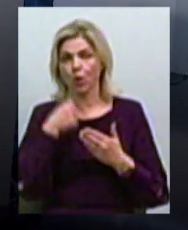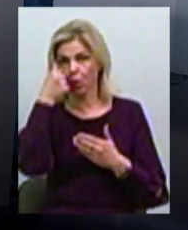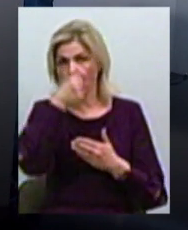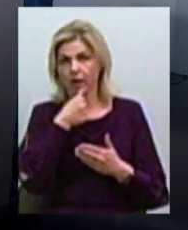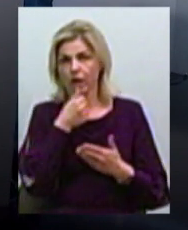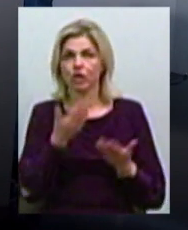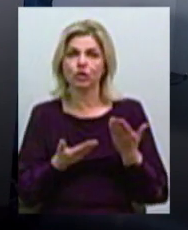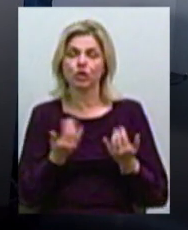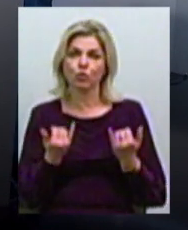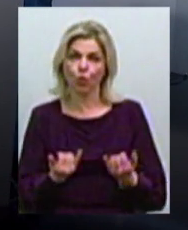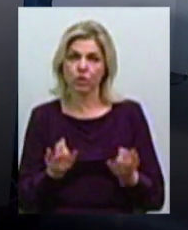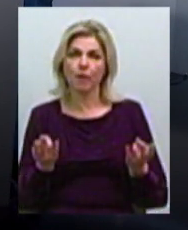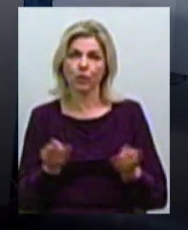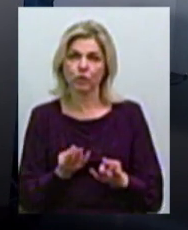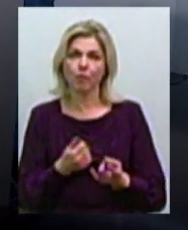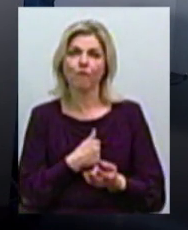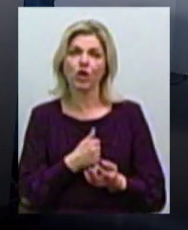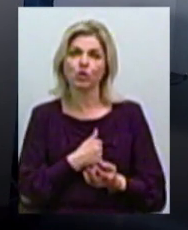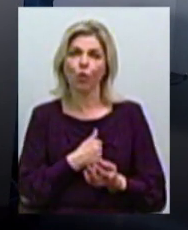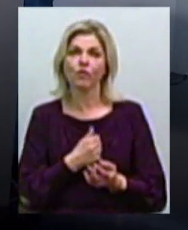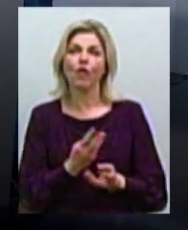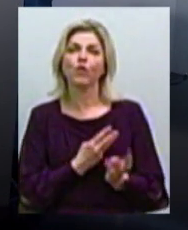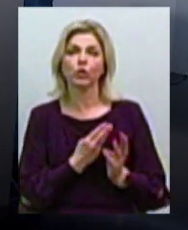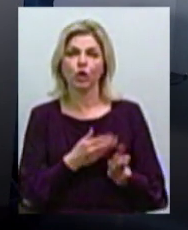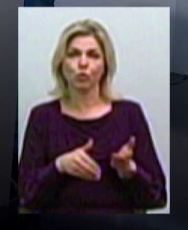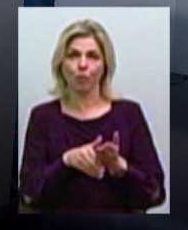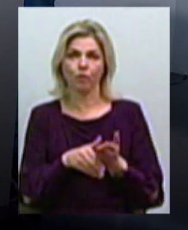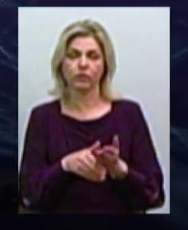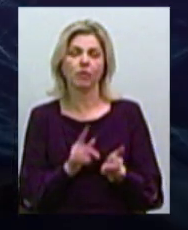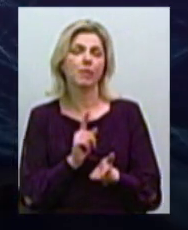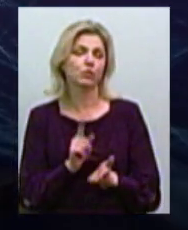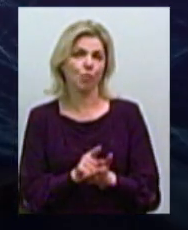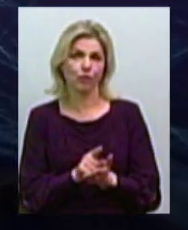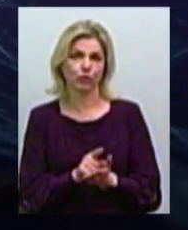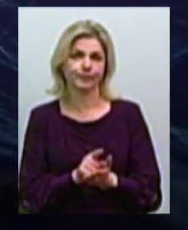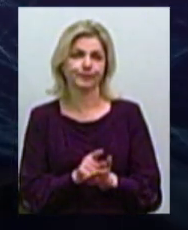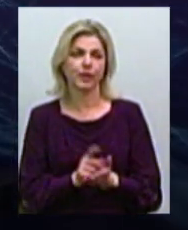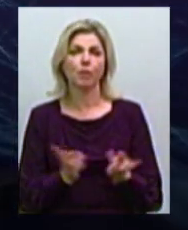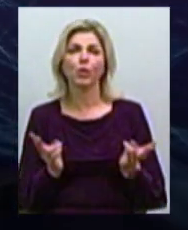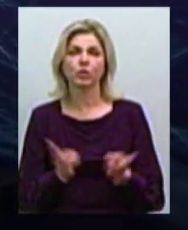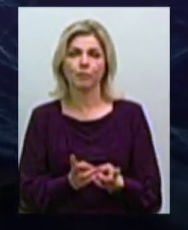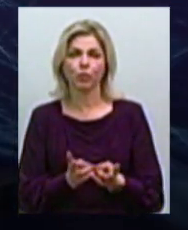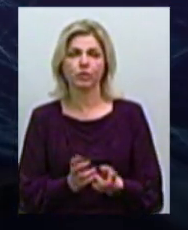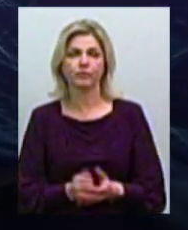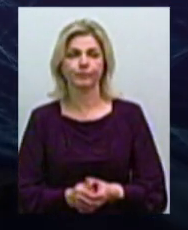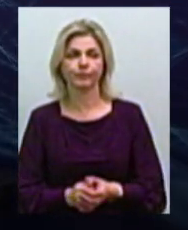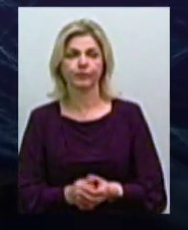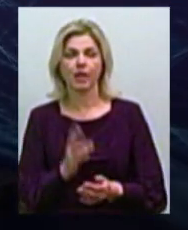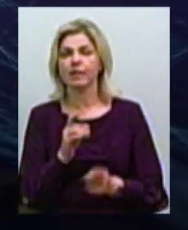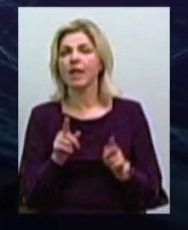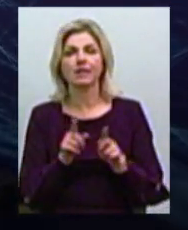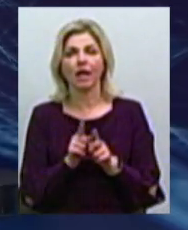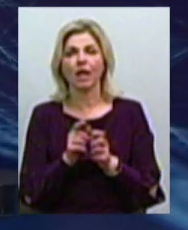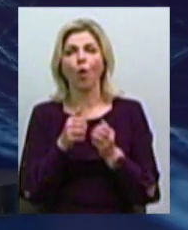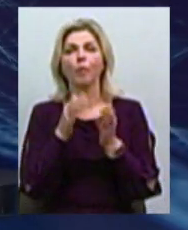Чи сьогодні потребують військові волонтерської допомоги? Безумовно. Безумовно потребують, але вже не в тих обсягах